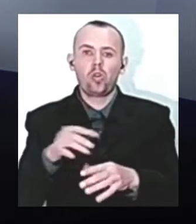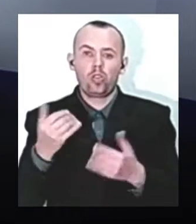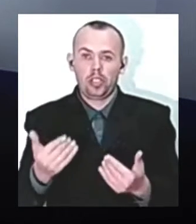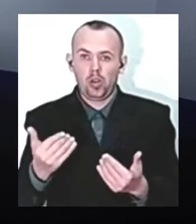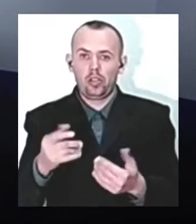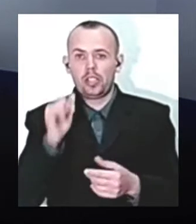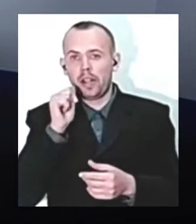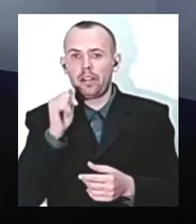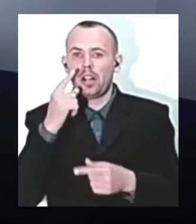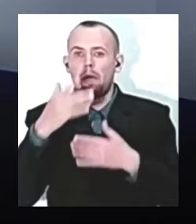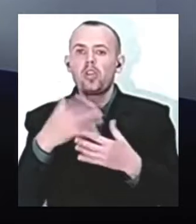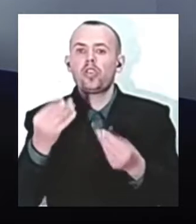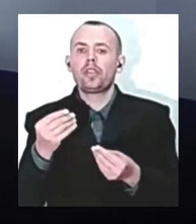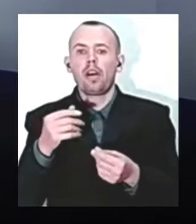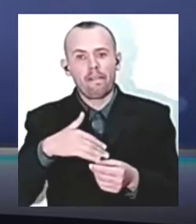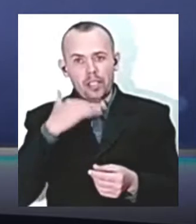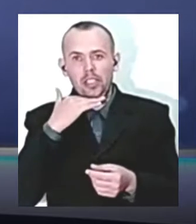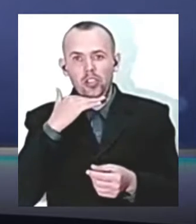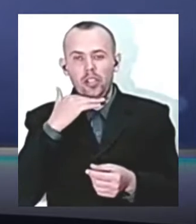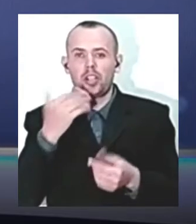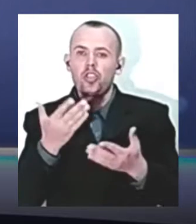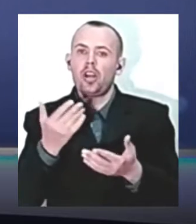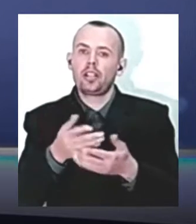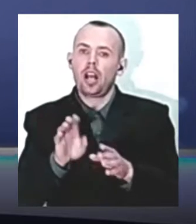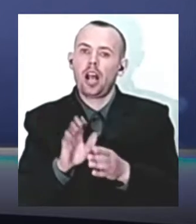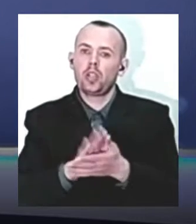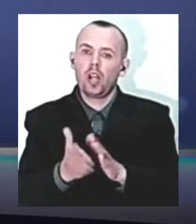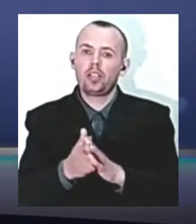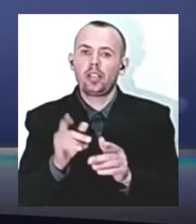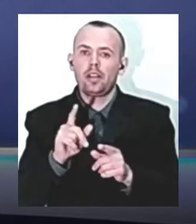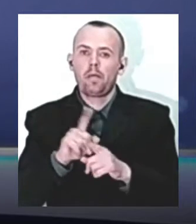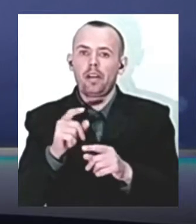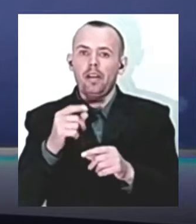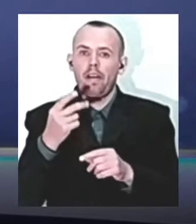дні вистачає? Чи ось така ситуація, яку ми мали 26 жовтня,